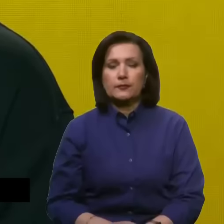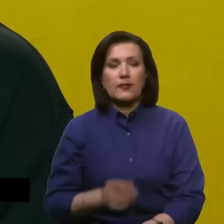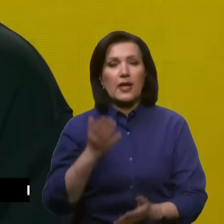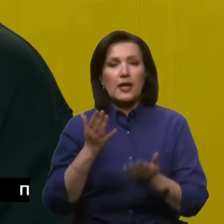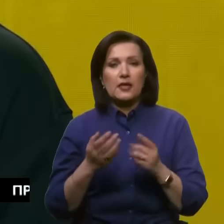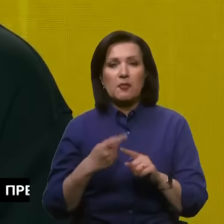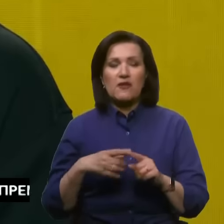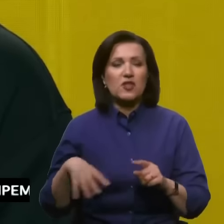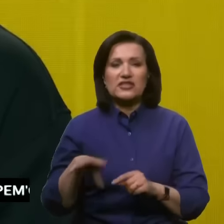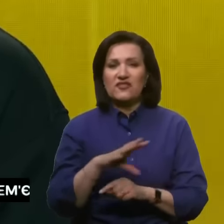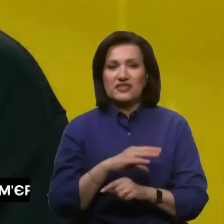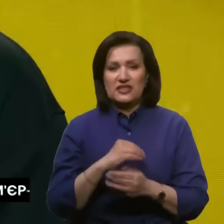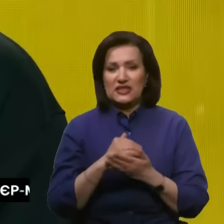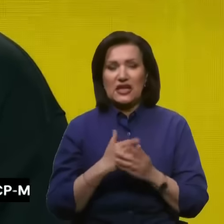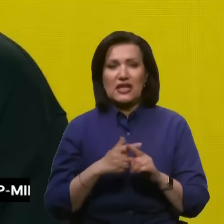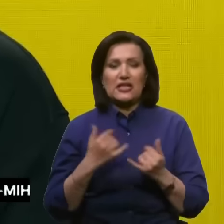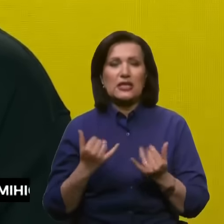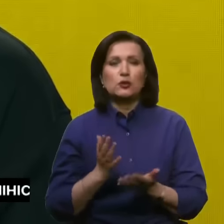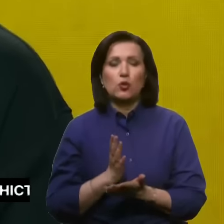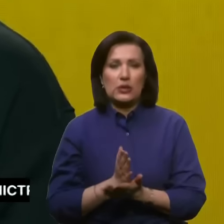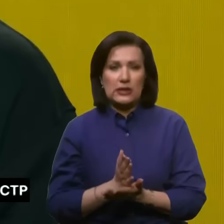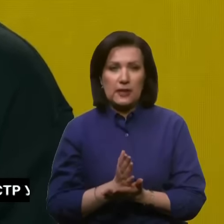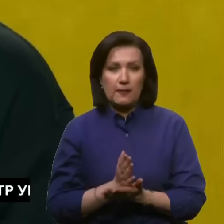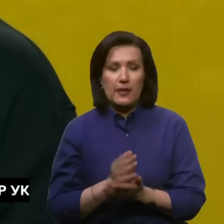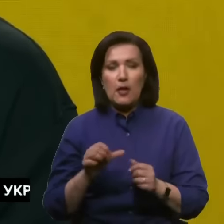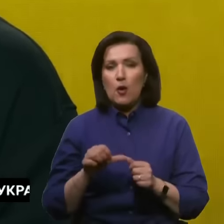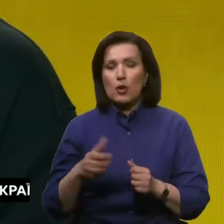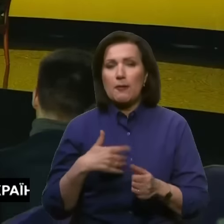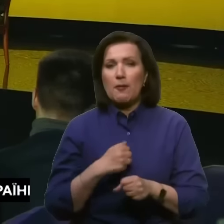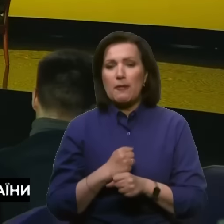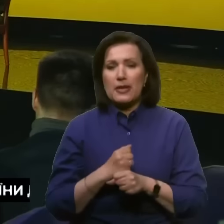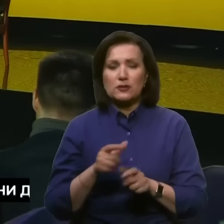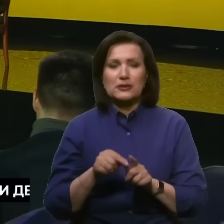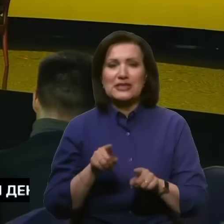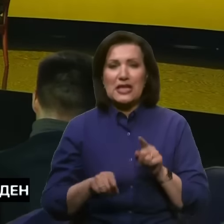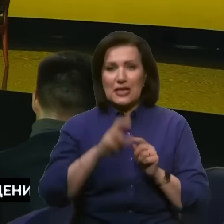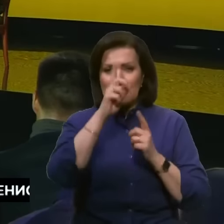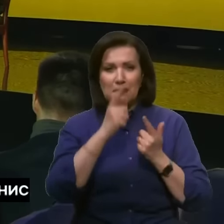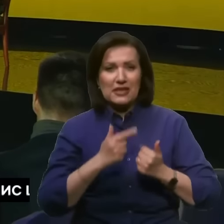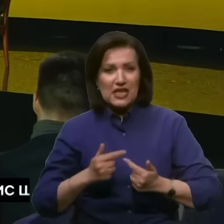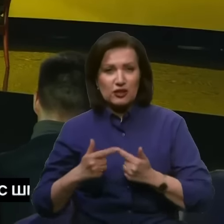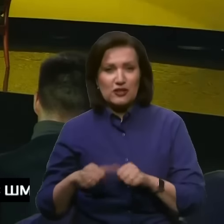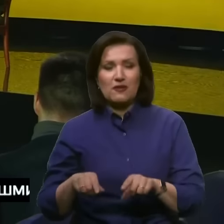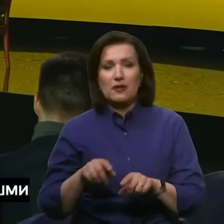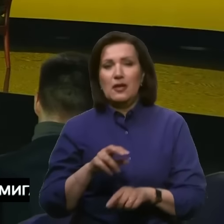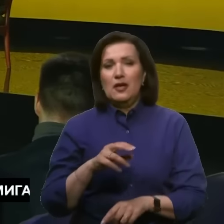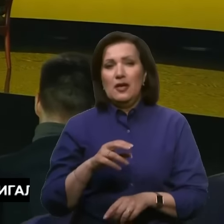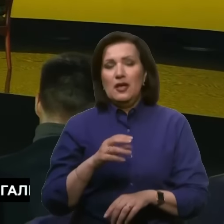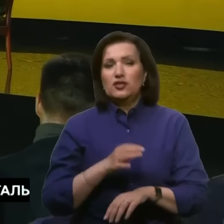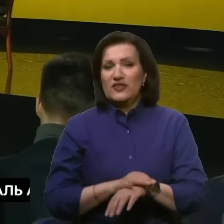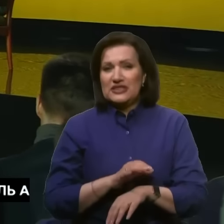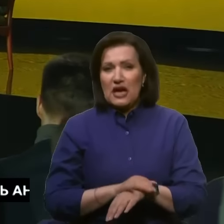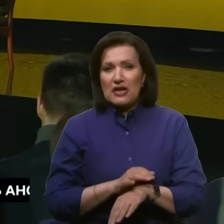Напевно, це всі треки, які на сьогодні є. Окремо ми працюємо з деякими державами, такими як